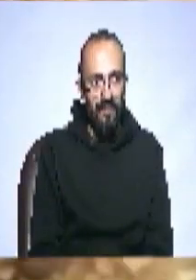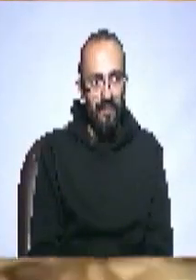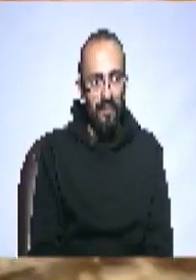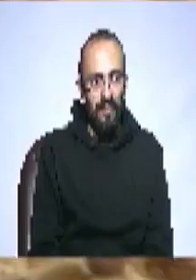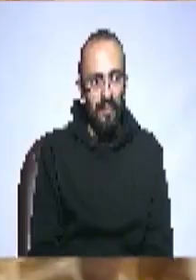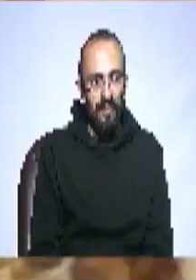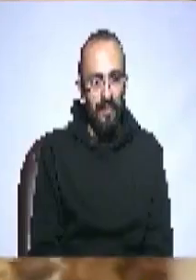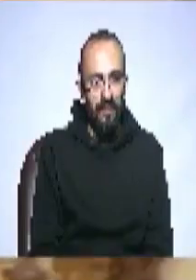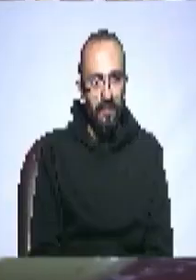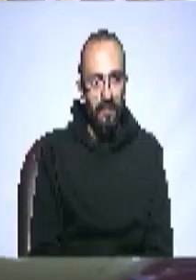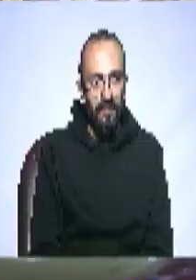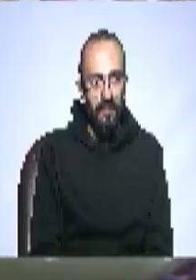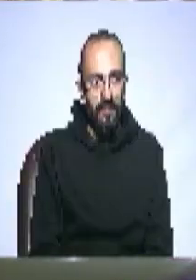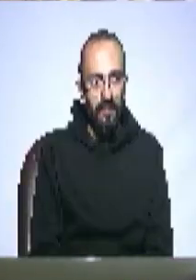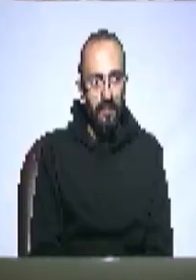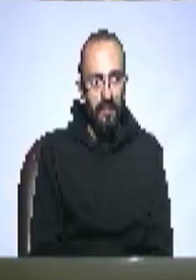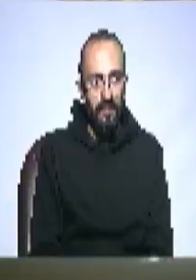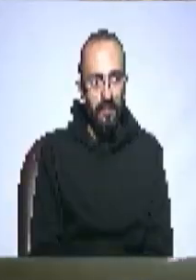الصينية هي يا جماعة